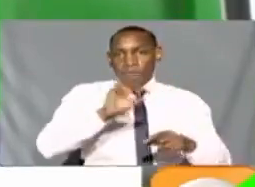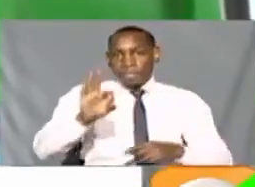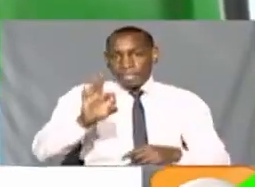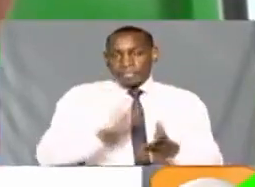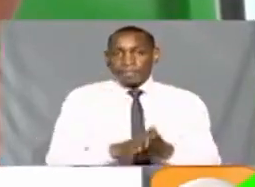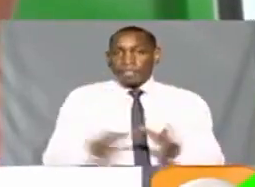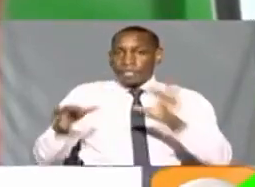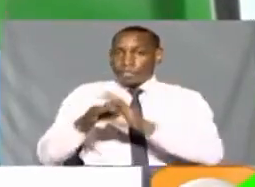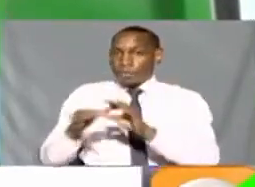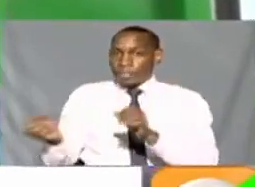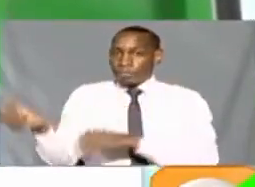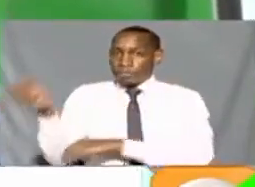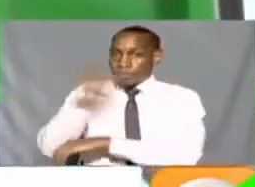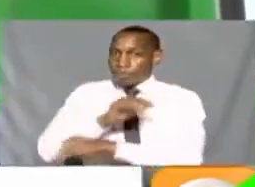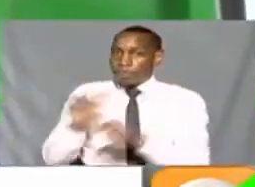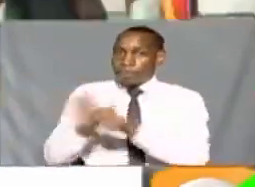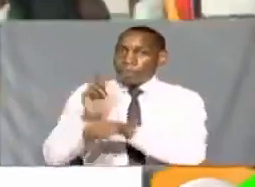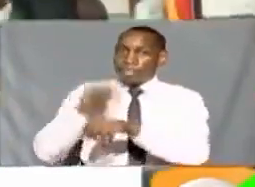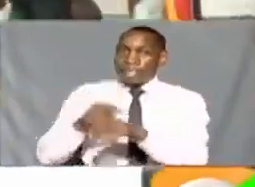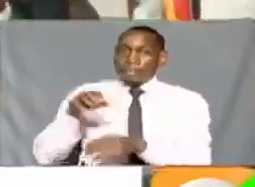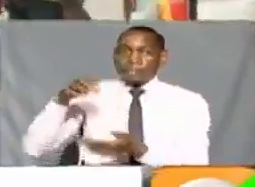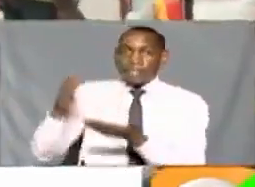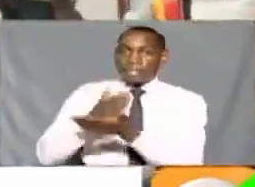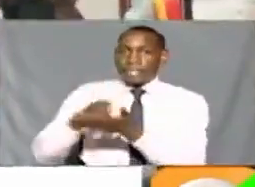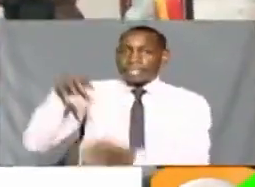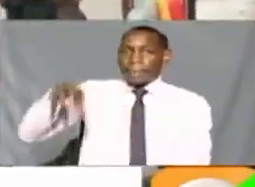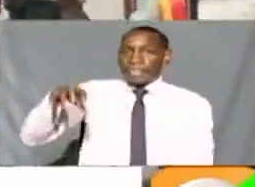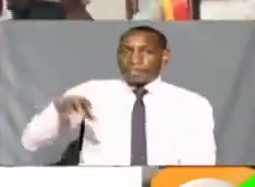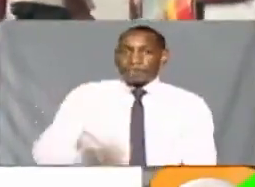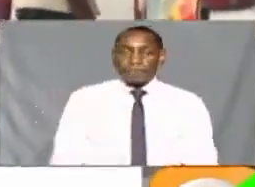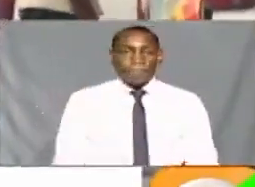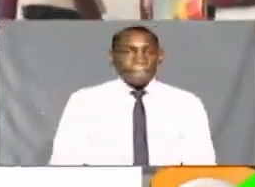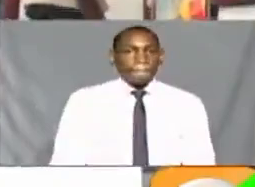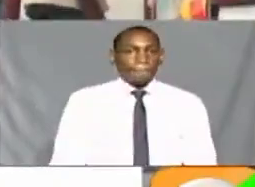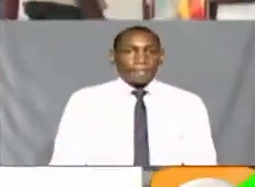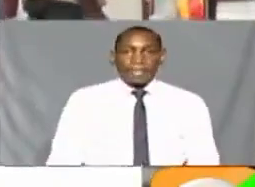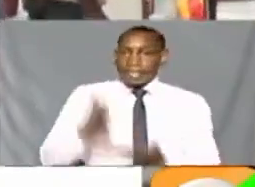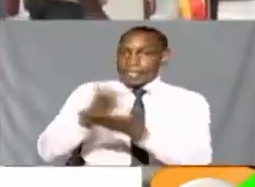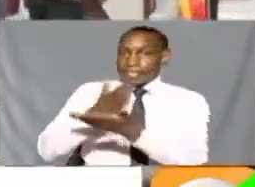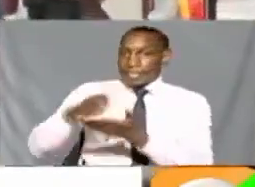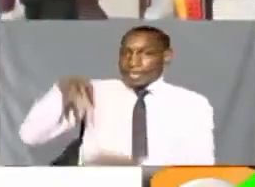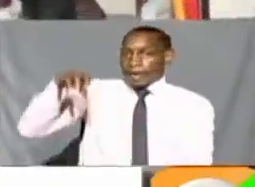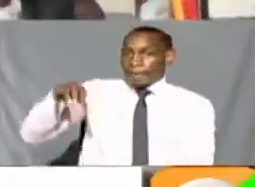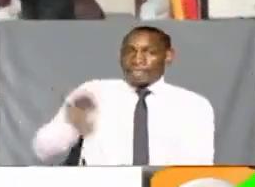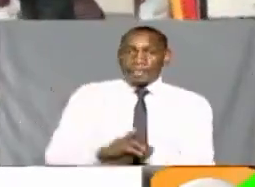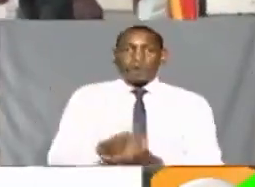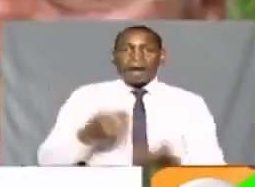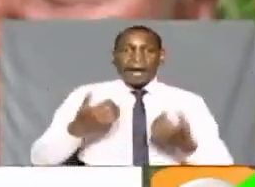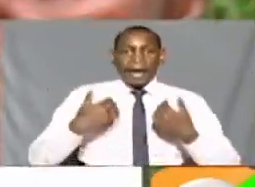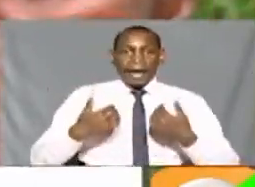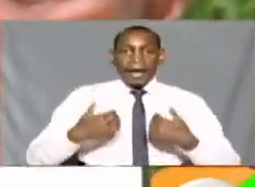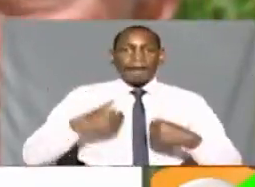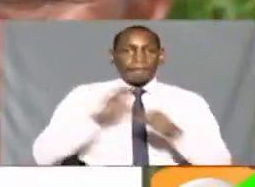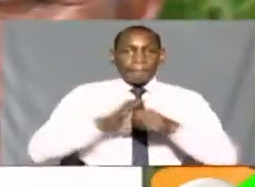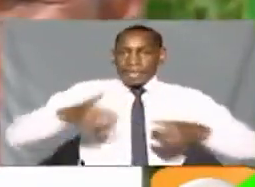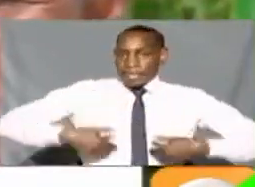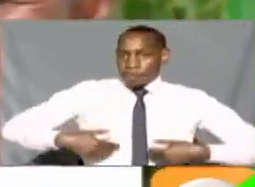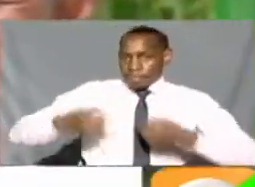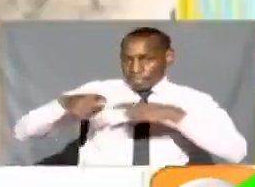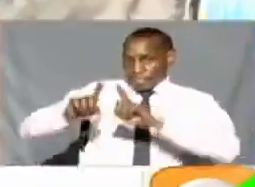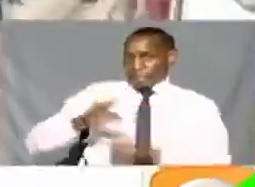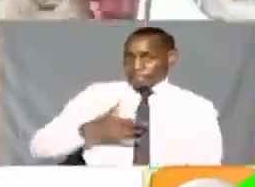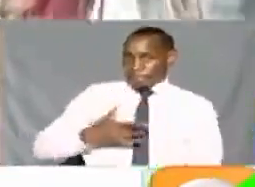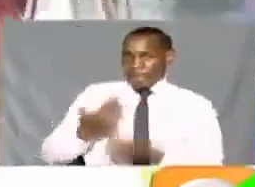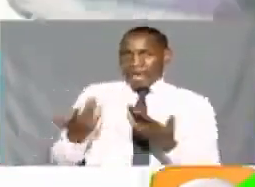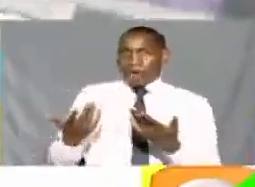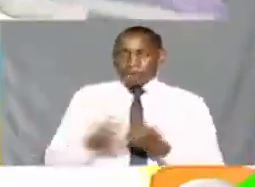nikaingia kabisa kwa sekta ya matatu. Sekta ya matatu sana sana imetawaliwa na vijana. Wewe kama mtu mzima ukiwa pale